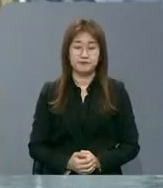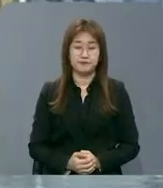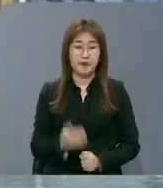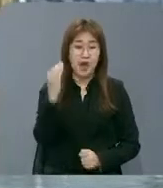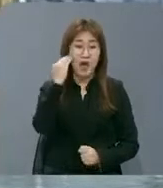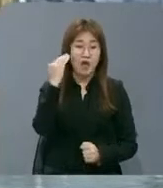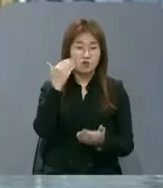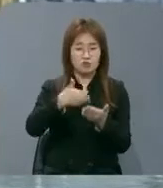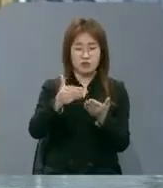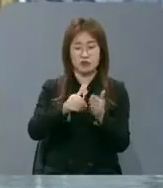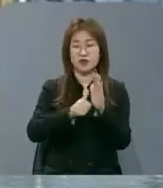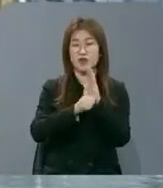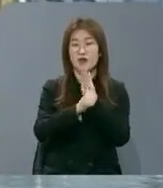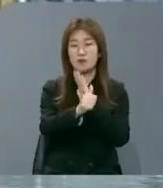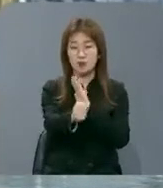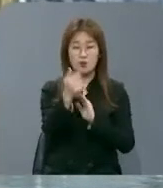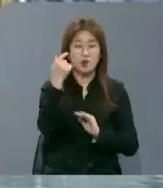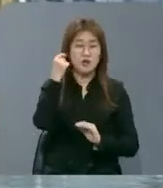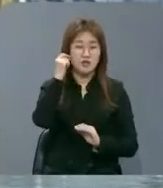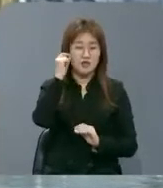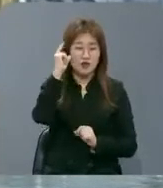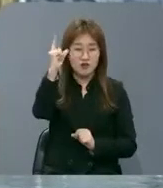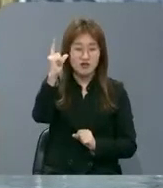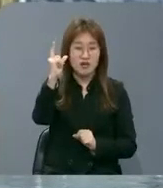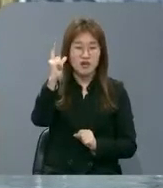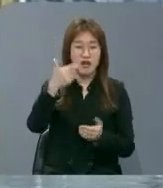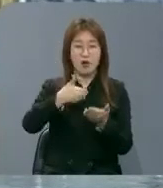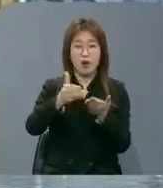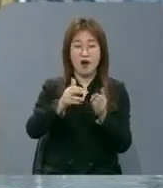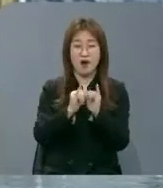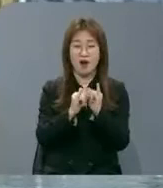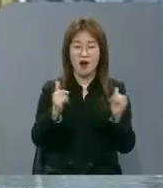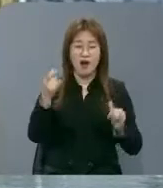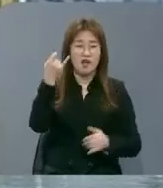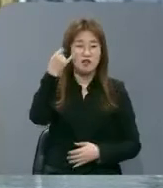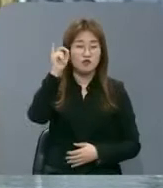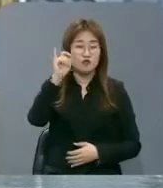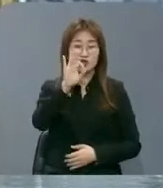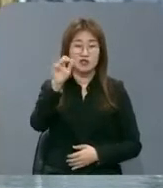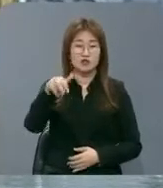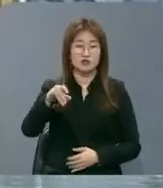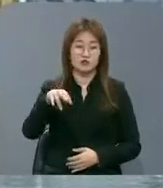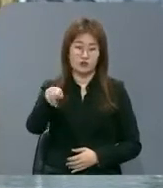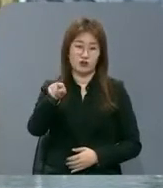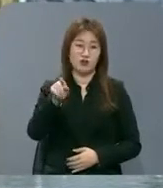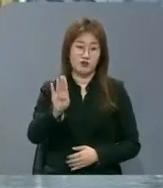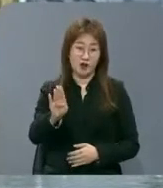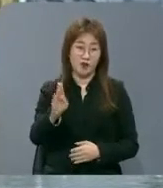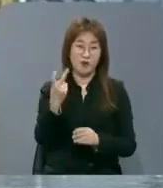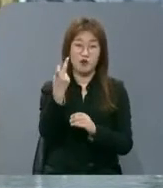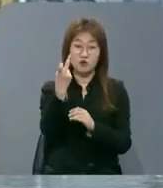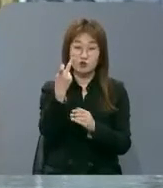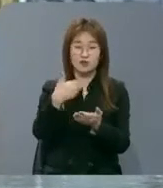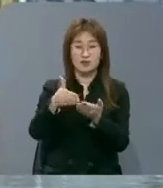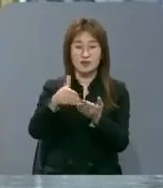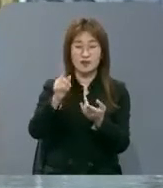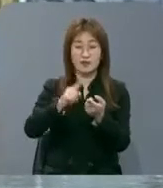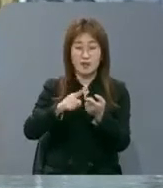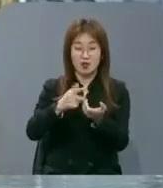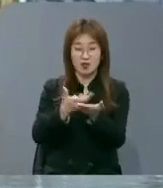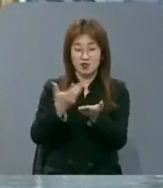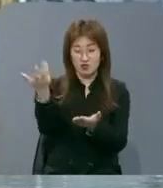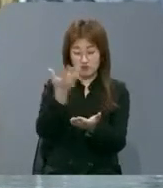한국 미술을 대표하는 천재 화가 이중섭 의원 와 작품 12점 2 70년만에 제주에 오게 됐다는 소식